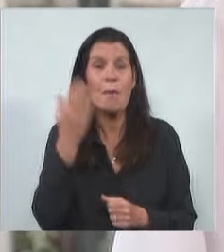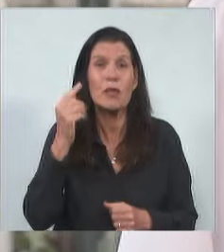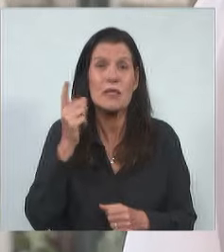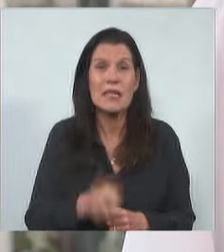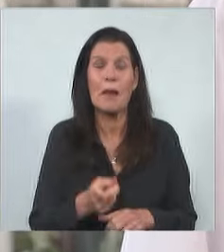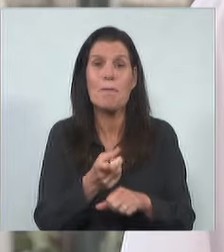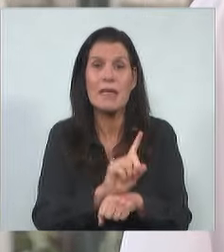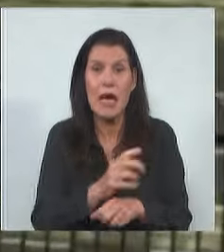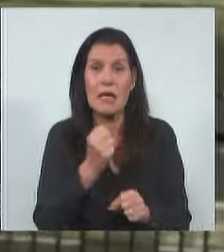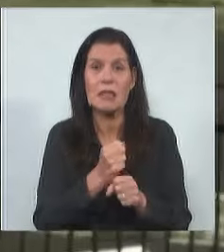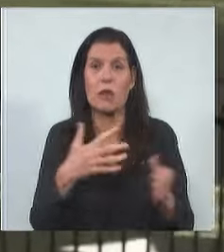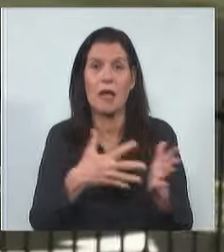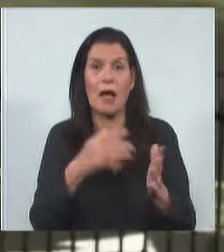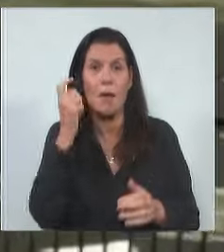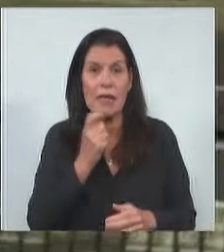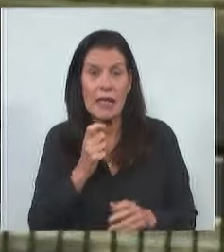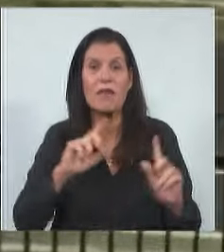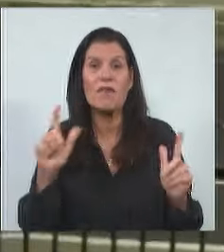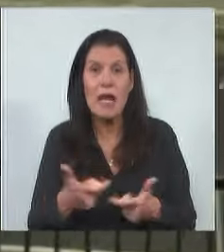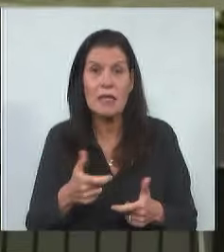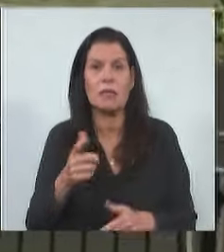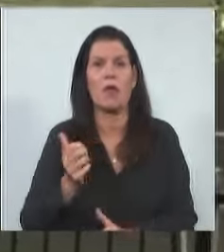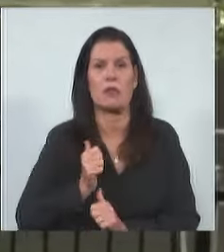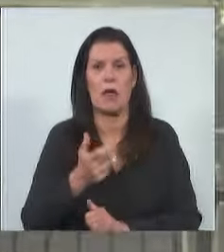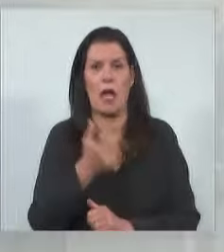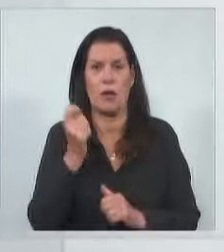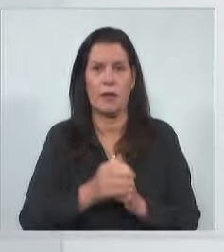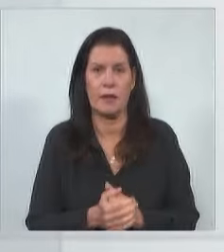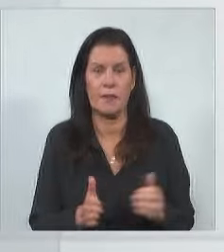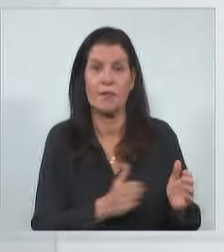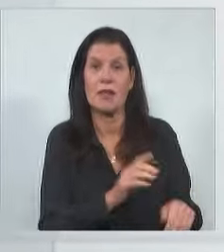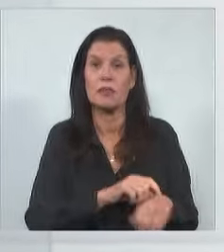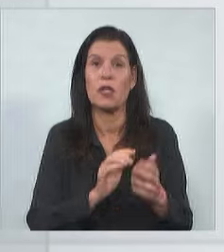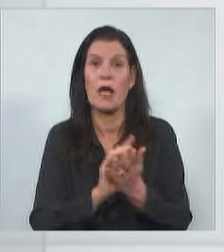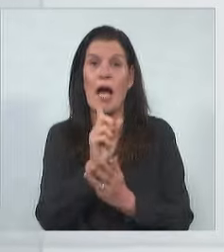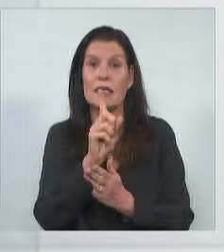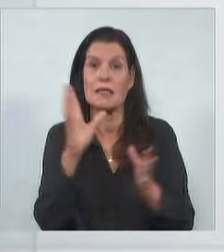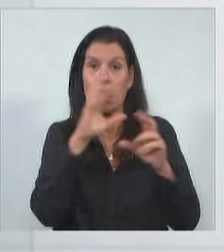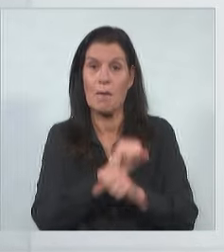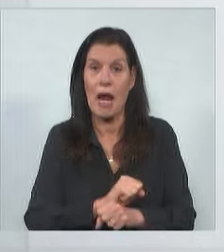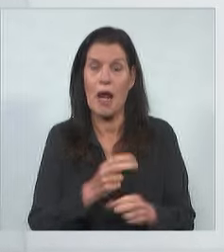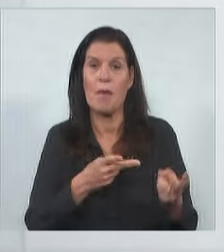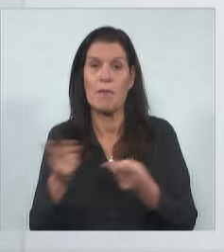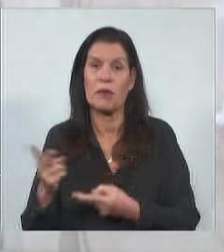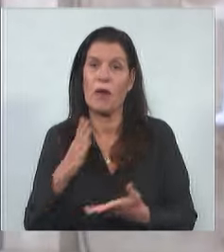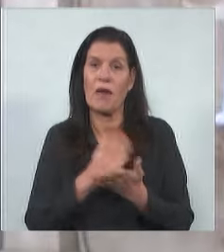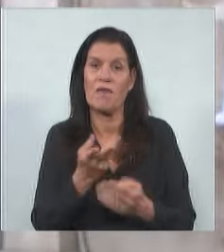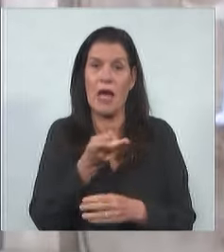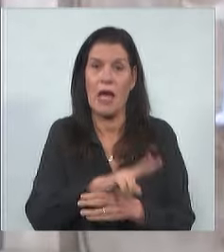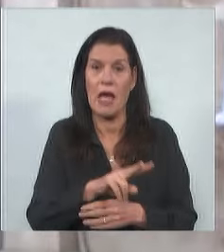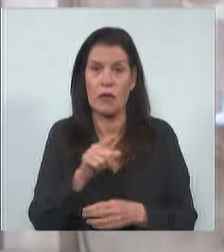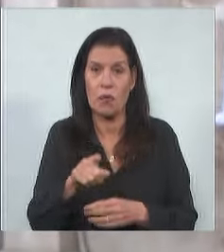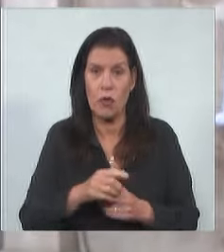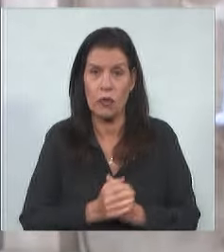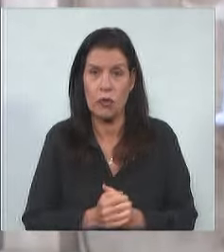לעצור מיד את החייל היורה. עוברות כמה שעות וב-11 בלילה נאלצו בבית החולים לקבוע את מותו של יובל. כאן מתחילה